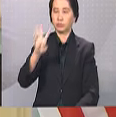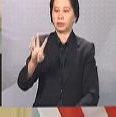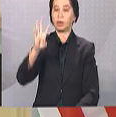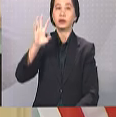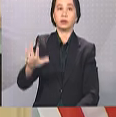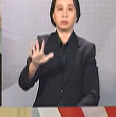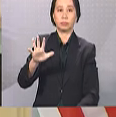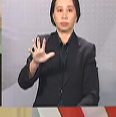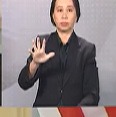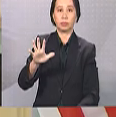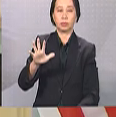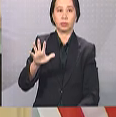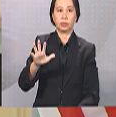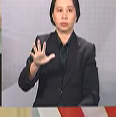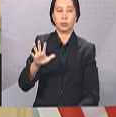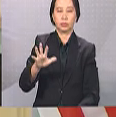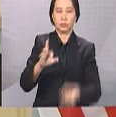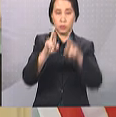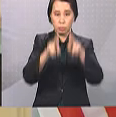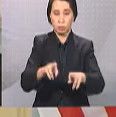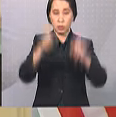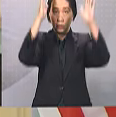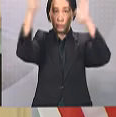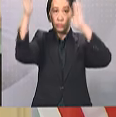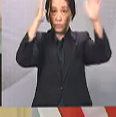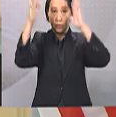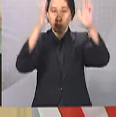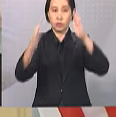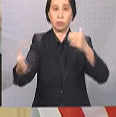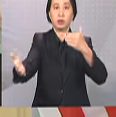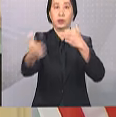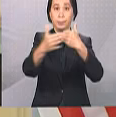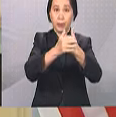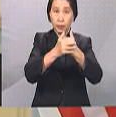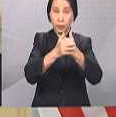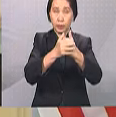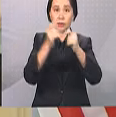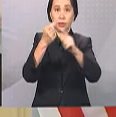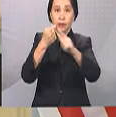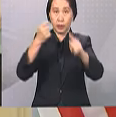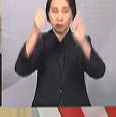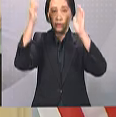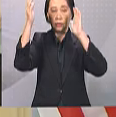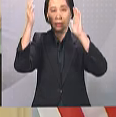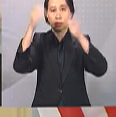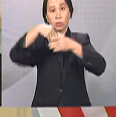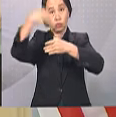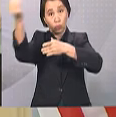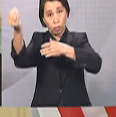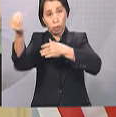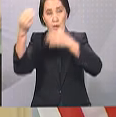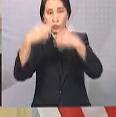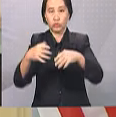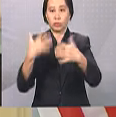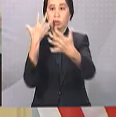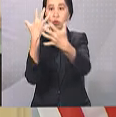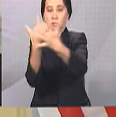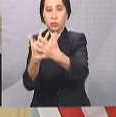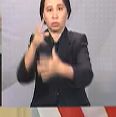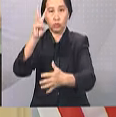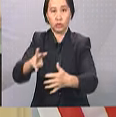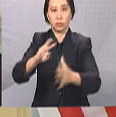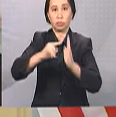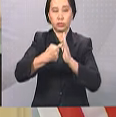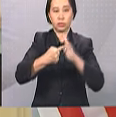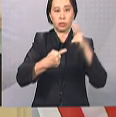19,945 rakyat Malaysia yang pulang dari luar negara telah pun dikuarantin secara wajib sejak